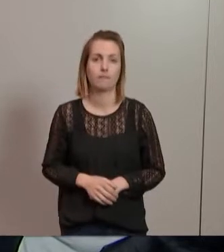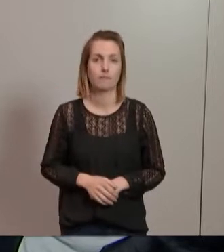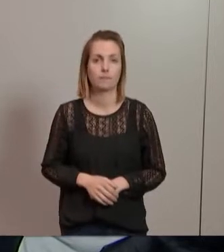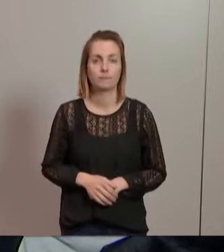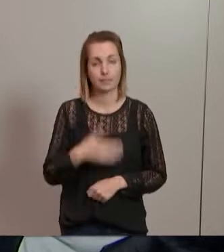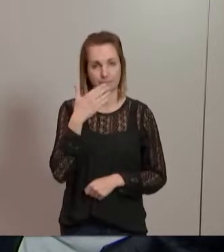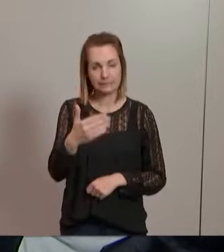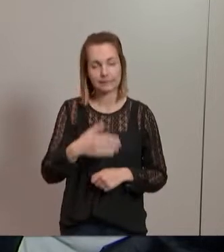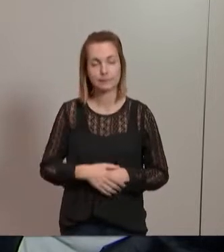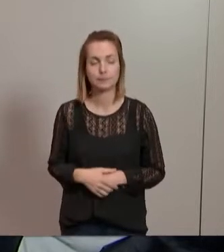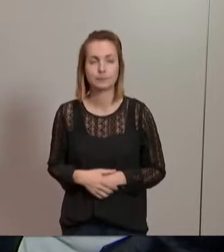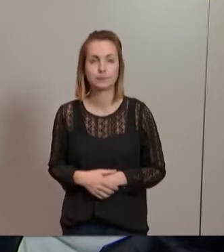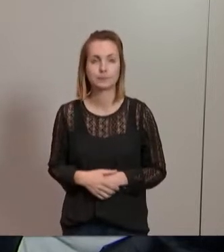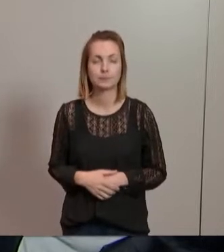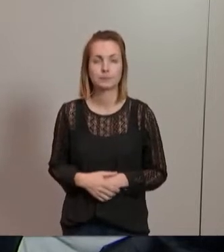Merci.